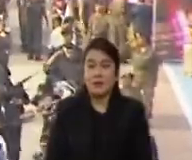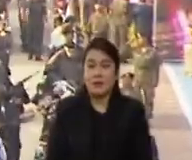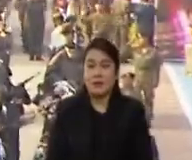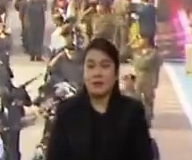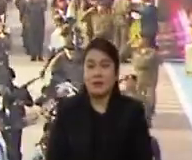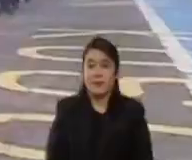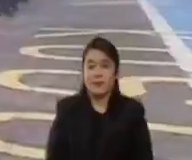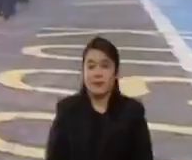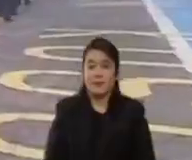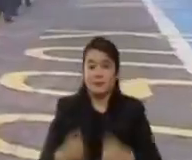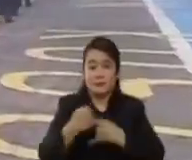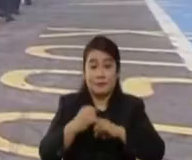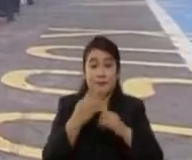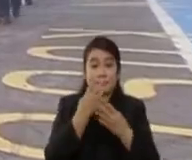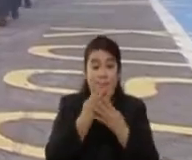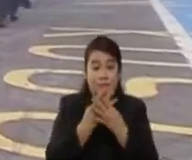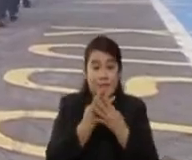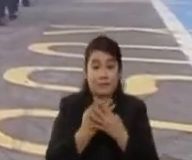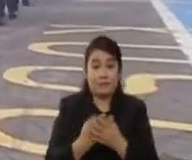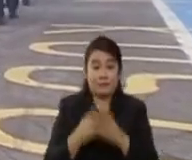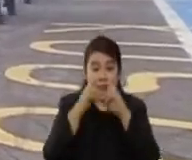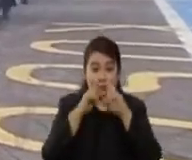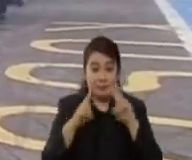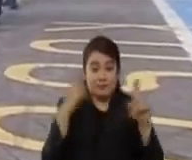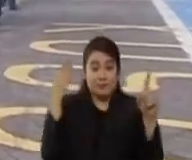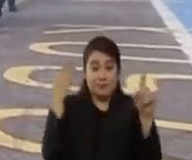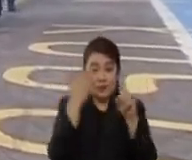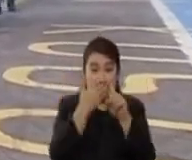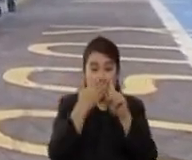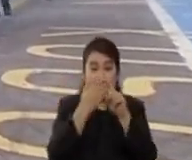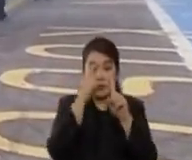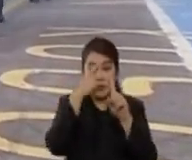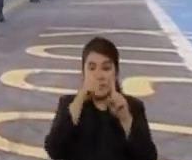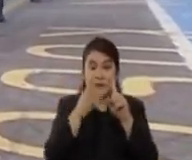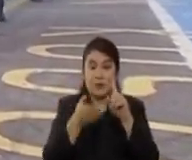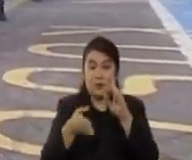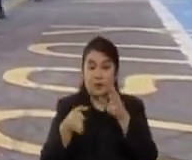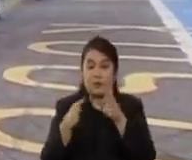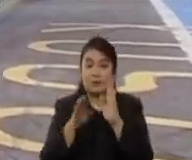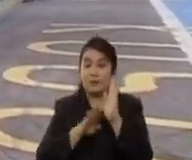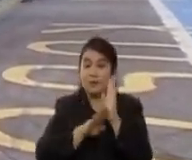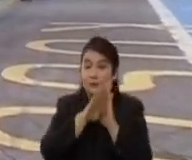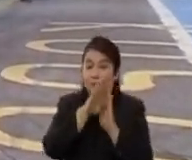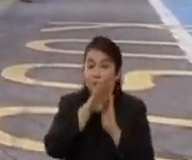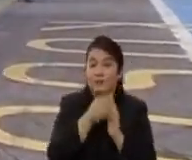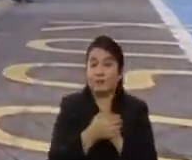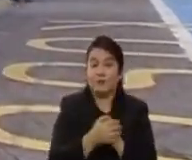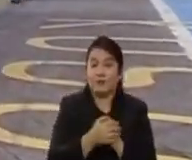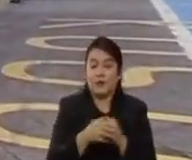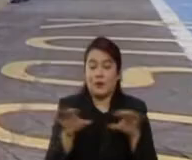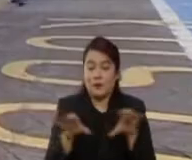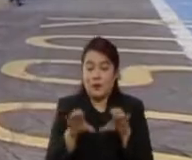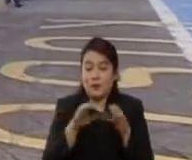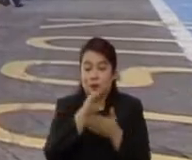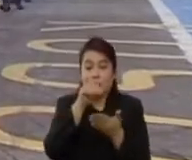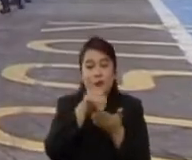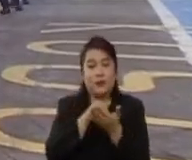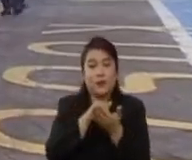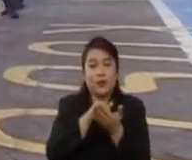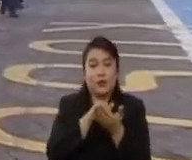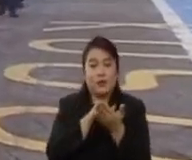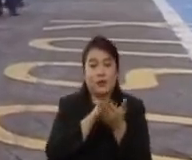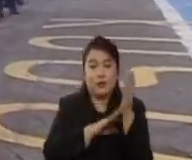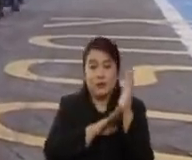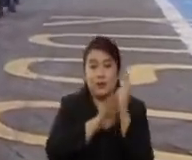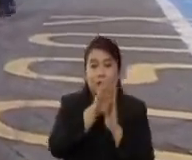Transformasi Jabatan Penjara ke arah penjara sejahtera berfokus kepada meningkatkan lagi keupayaan modal insan mewujudkan pusat pembangunan